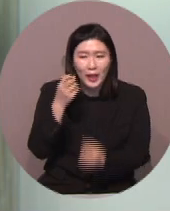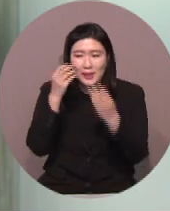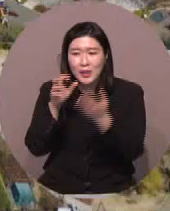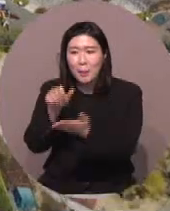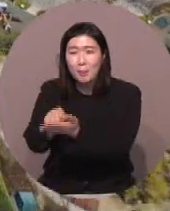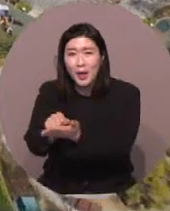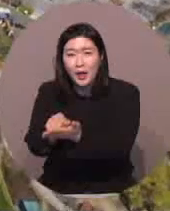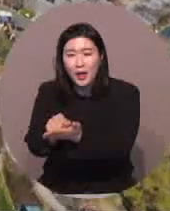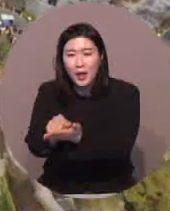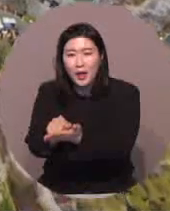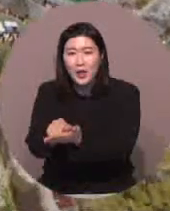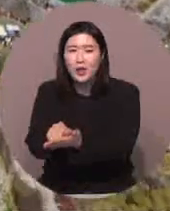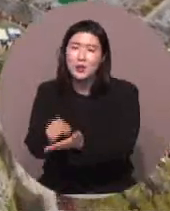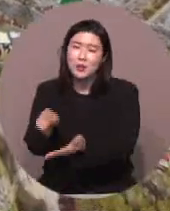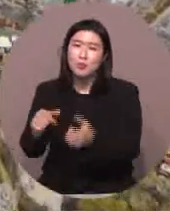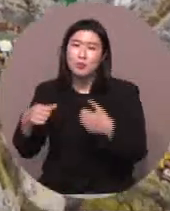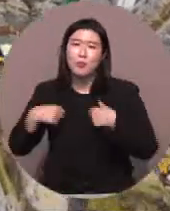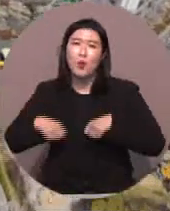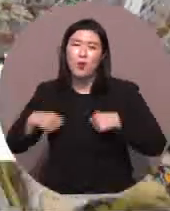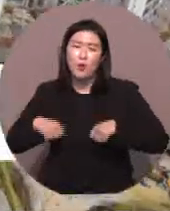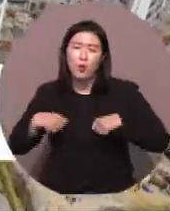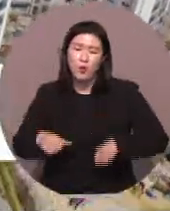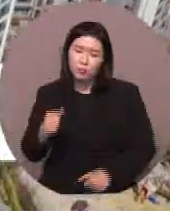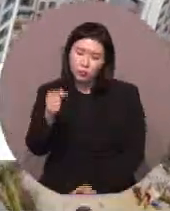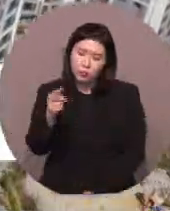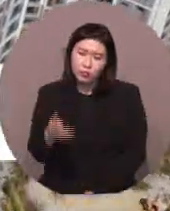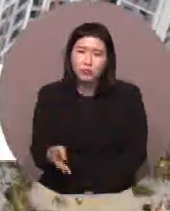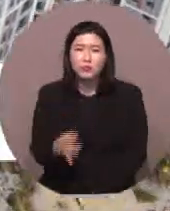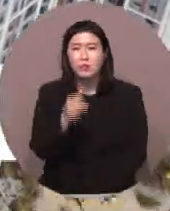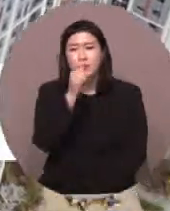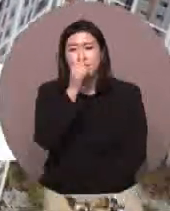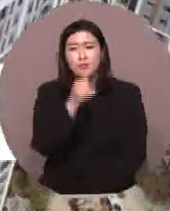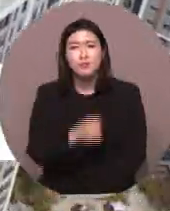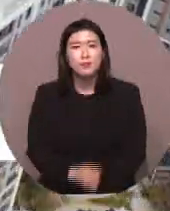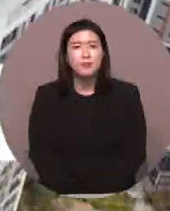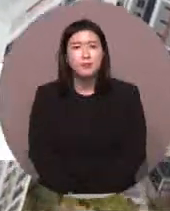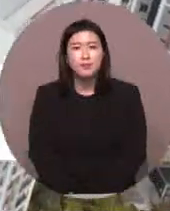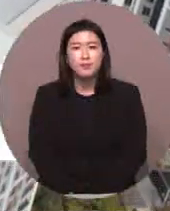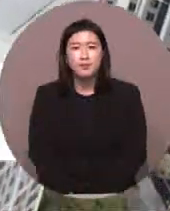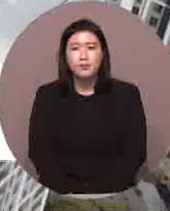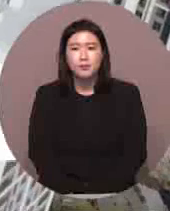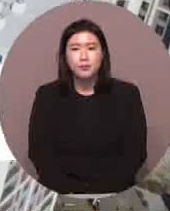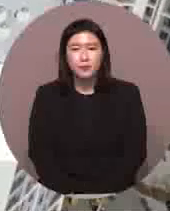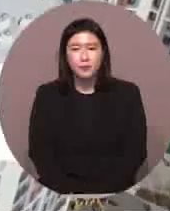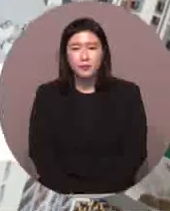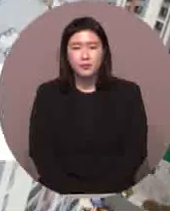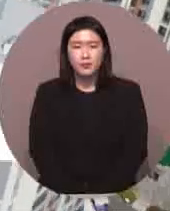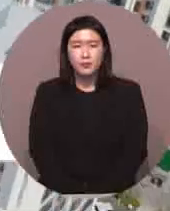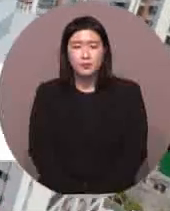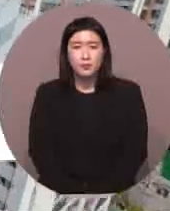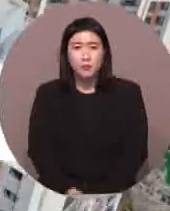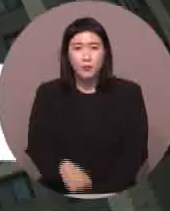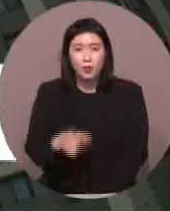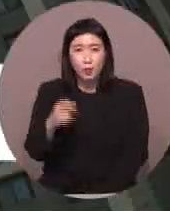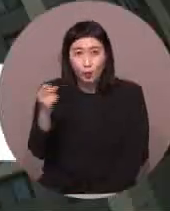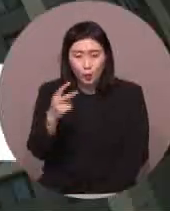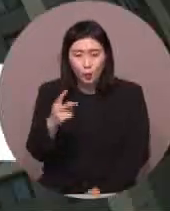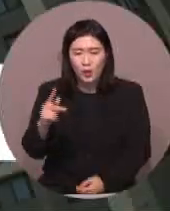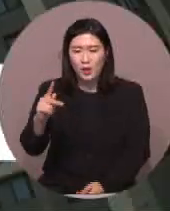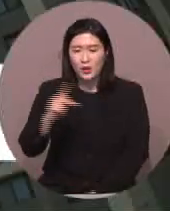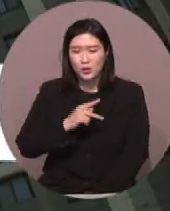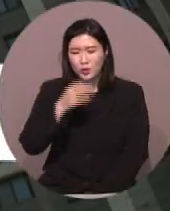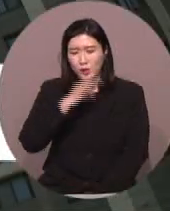원의 전셋집 계약금을 날리고 입주를 포기하는 사례도 속출하고 있습니다. 대출 금리까지